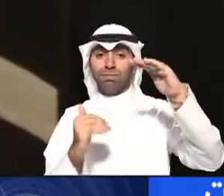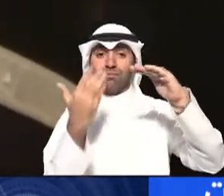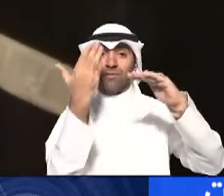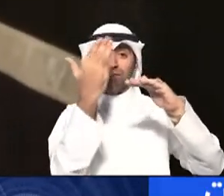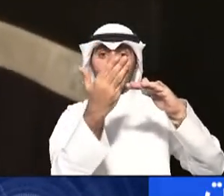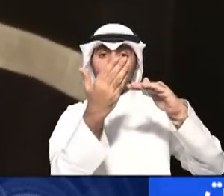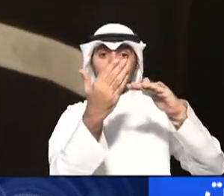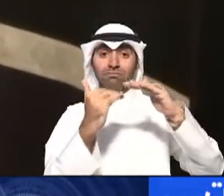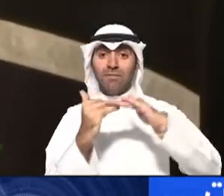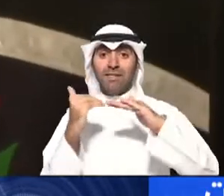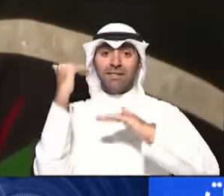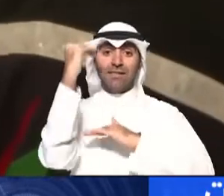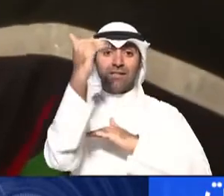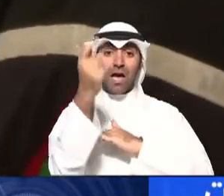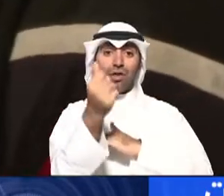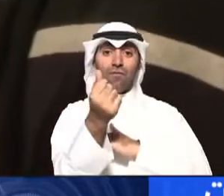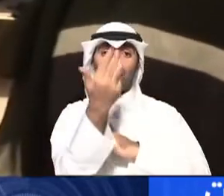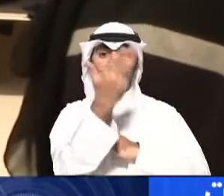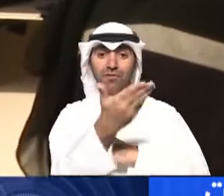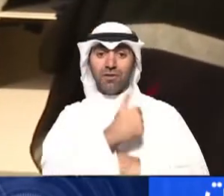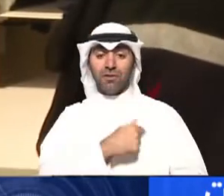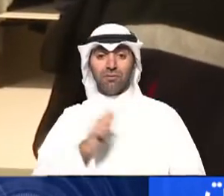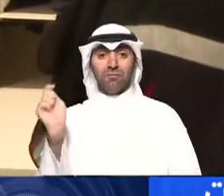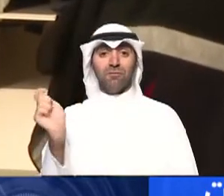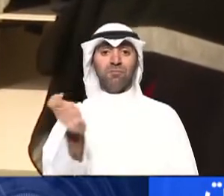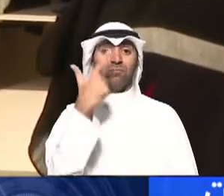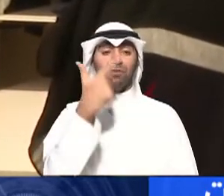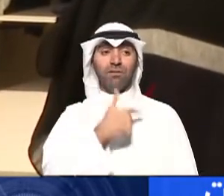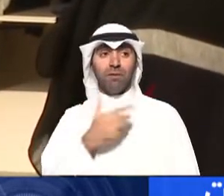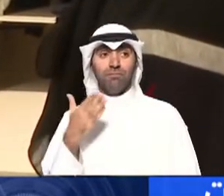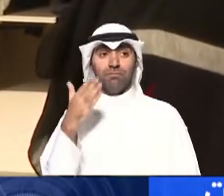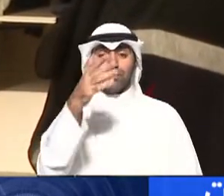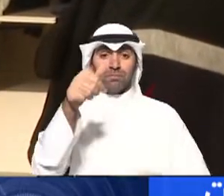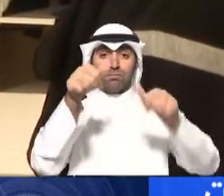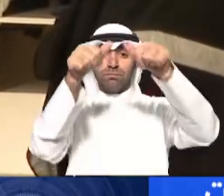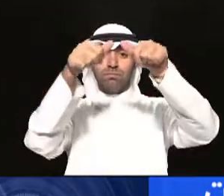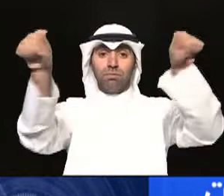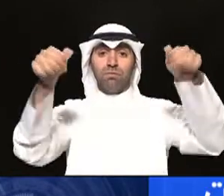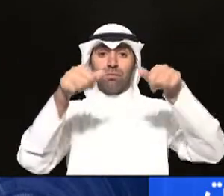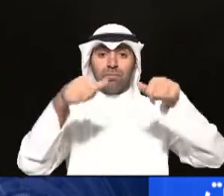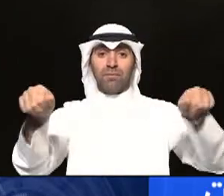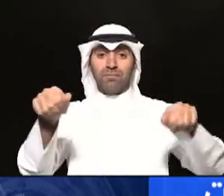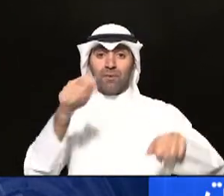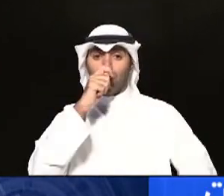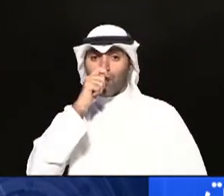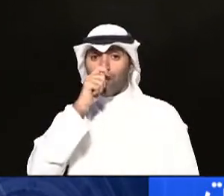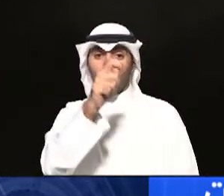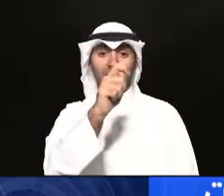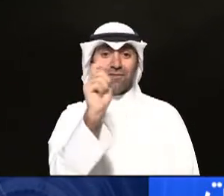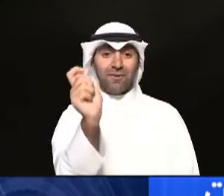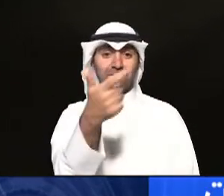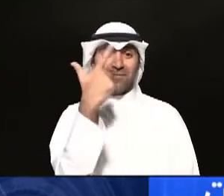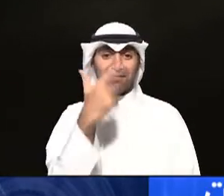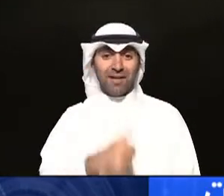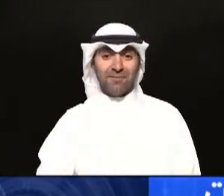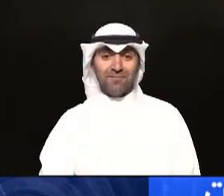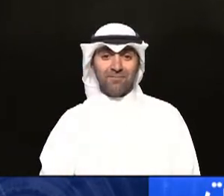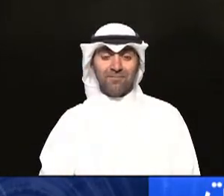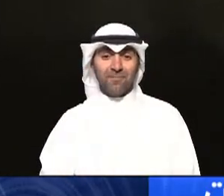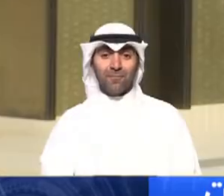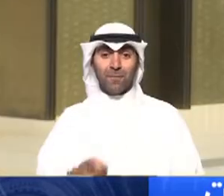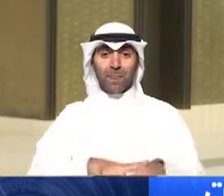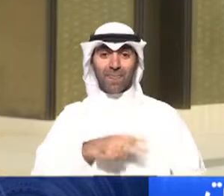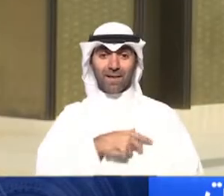المحل من برا، فما راح يبين عندنا انه هو مخالف او لا الا لما ندش داخل ونفتش. اعطنا اشعار ولازم يراجعنا